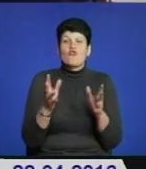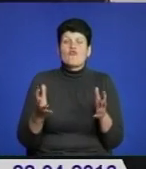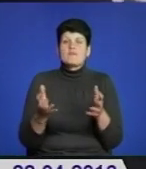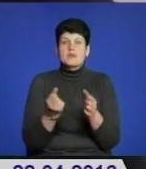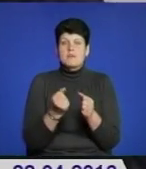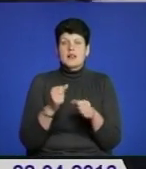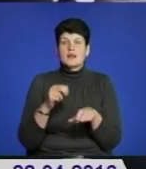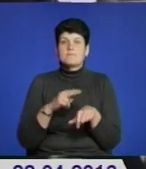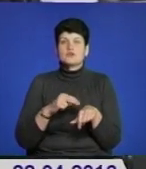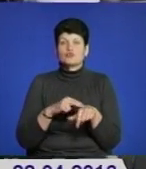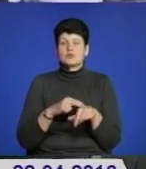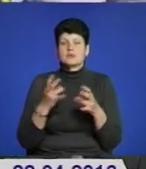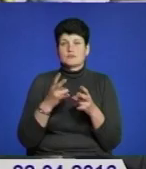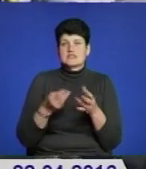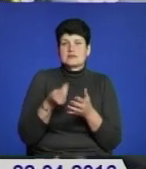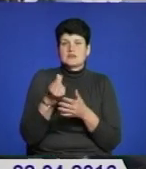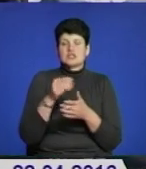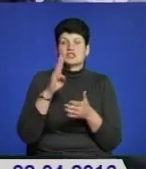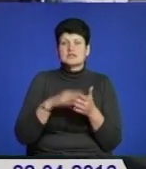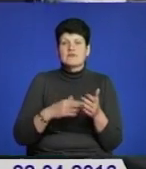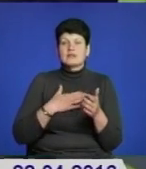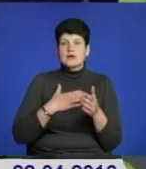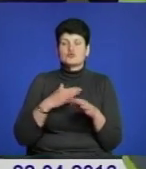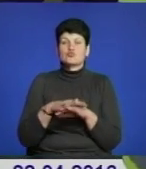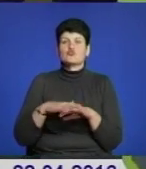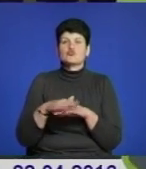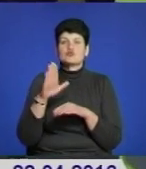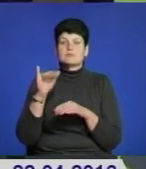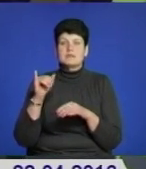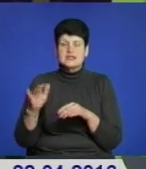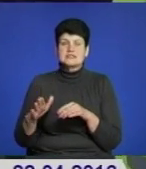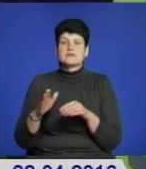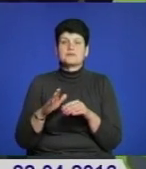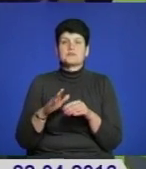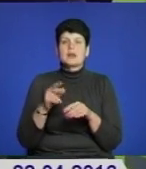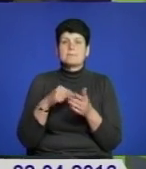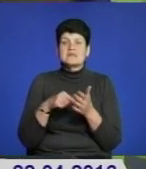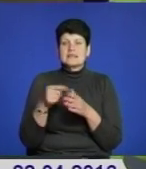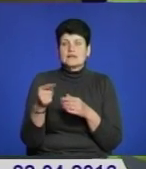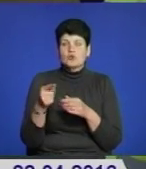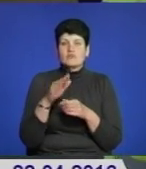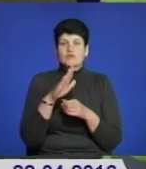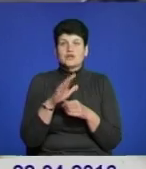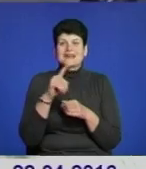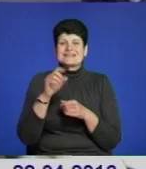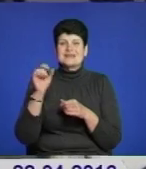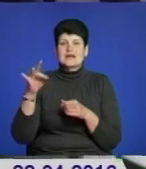довелося заплатити штраф. У нашому суспільстві, каже інспектор батальйону управління патрульної поліції міста Тернополя Вікторія